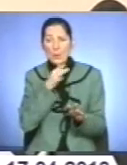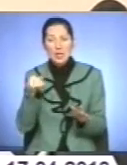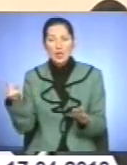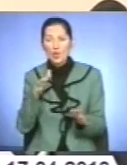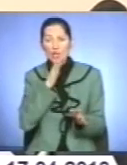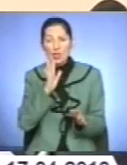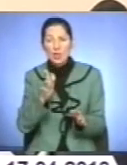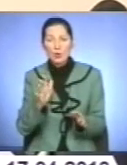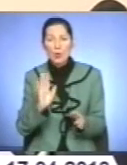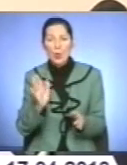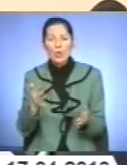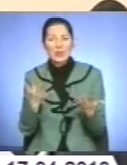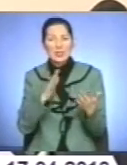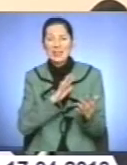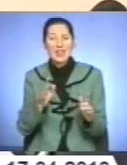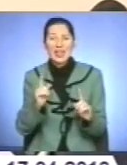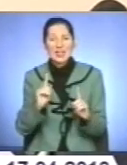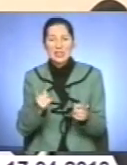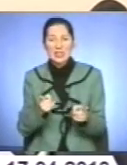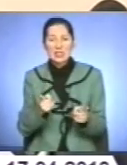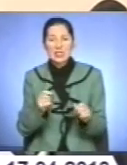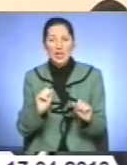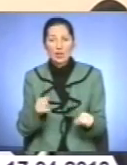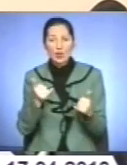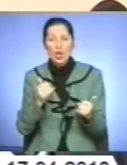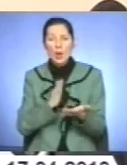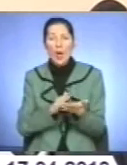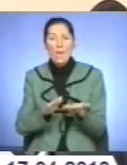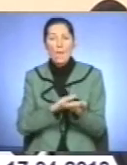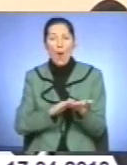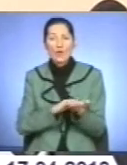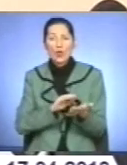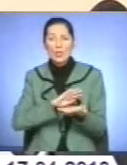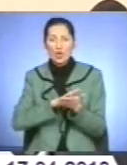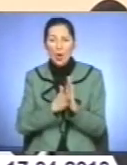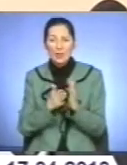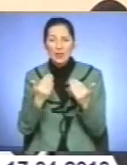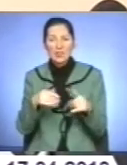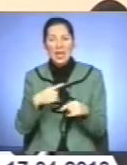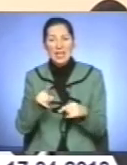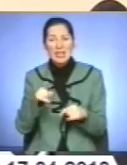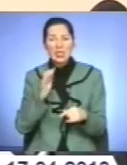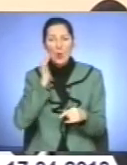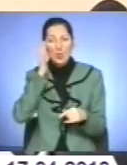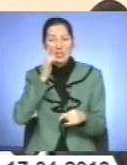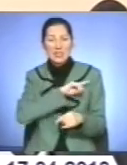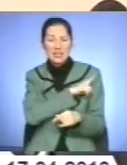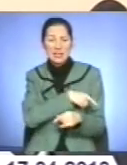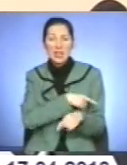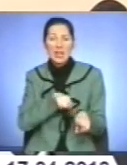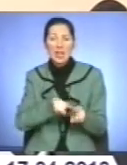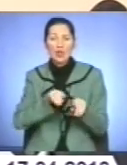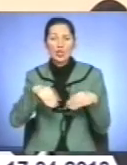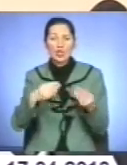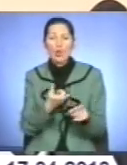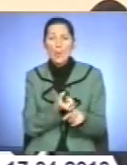визнана недієздатною. Сьогодні ми маємо повтор ситуації, але вже іншій політичній силі теж надано